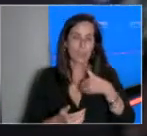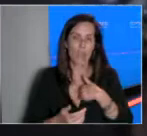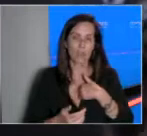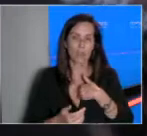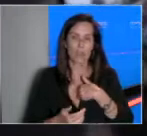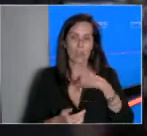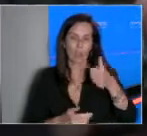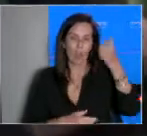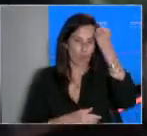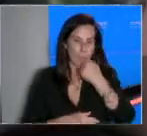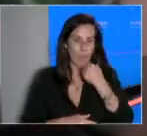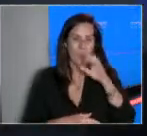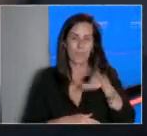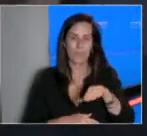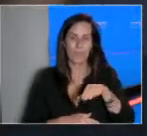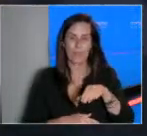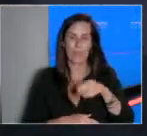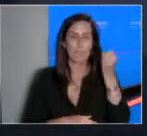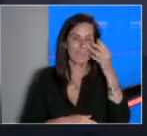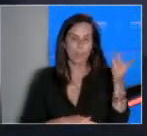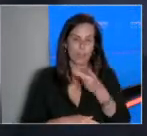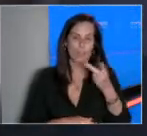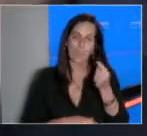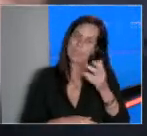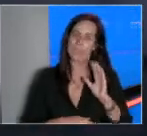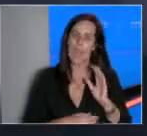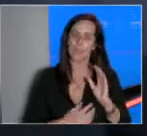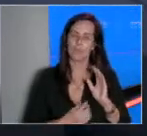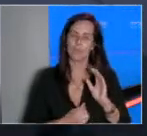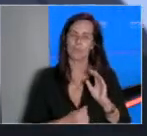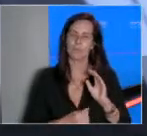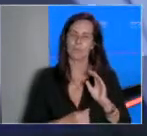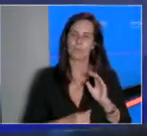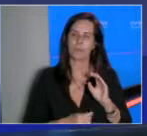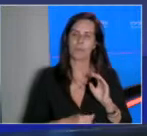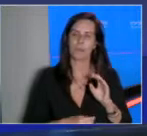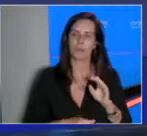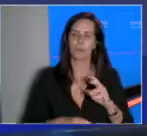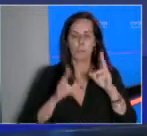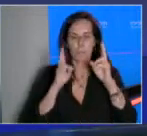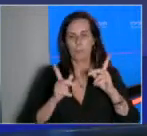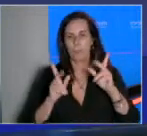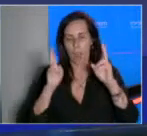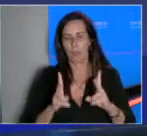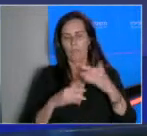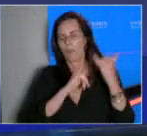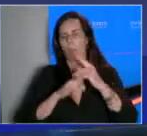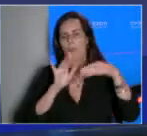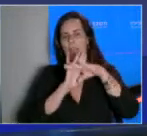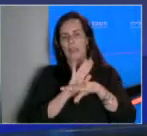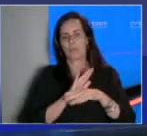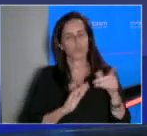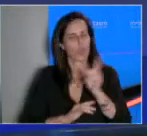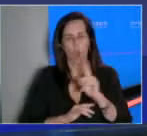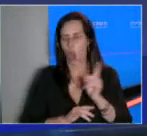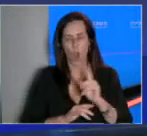את אסמאעיל הנייה וחלד משעל מקטר, שקצת משהים את העניינים ומציבים כל מיני תנאים שהם